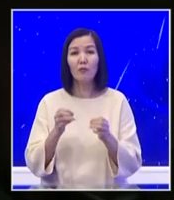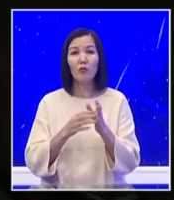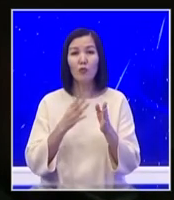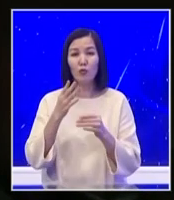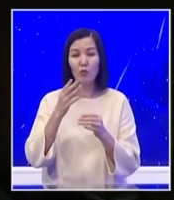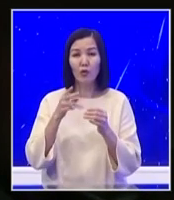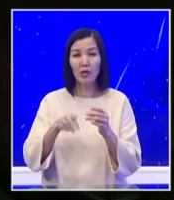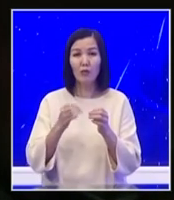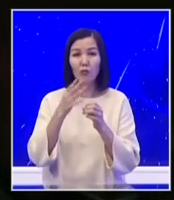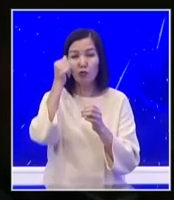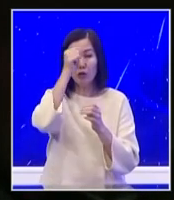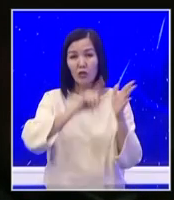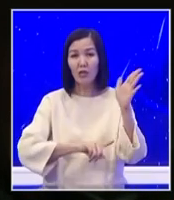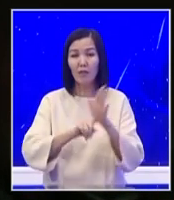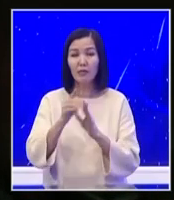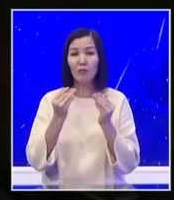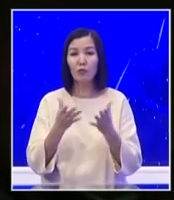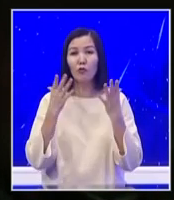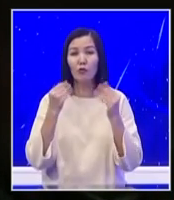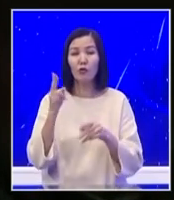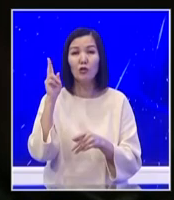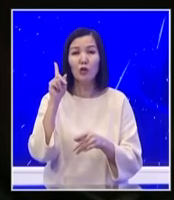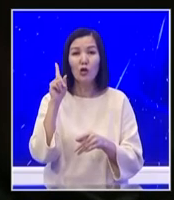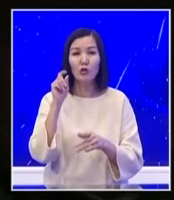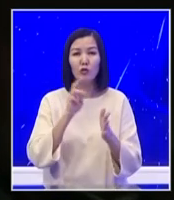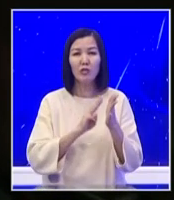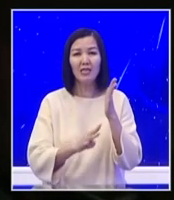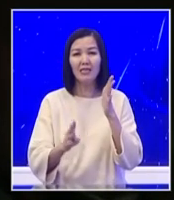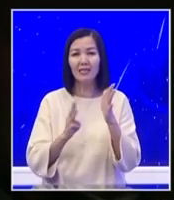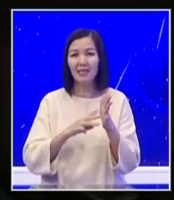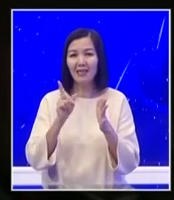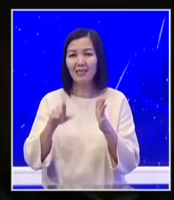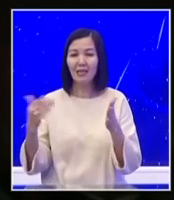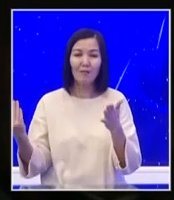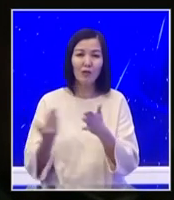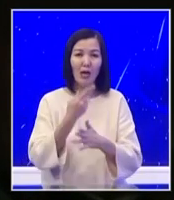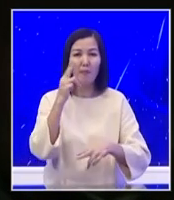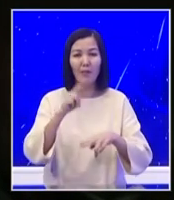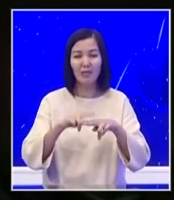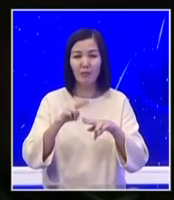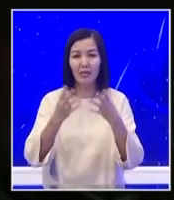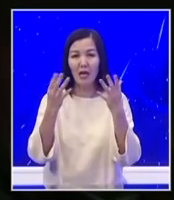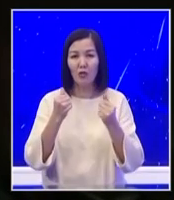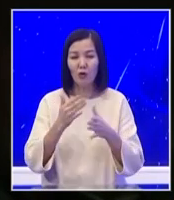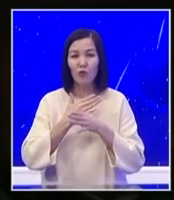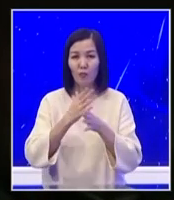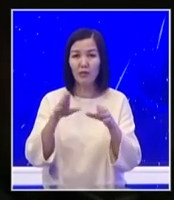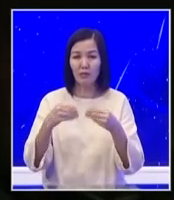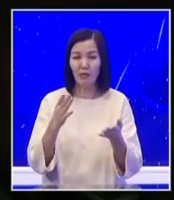2014 жылдың бастап бүгінге дейін 188 адам жаңа құжаттармен